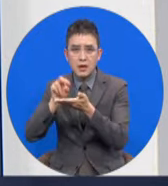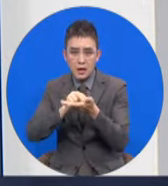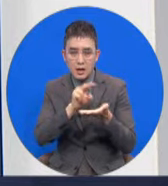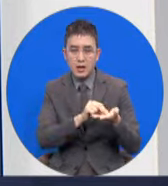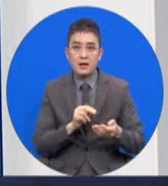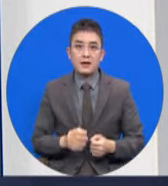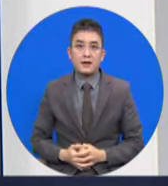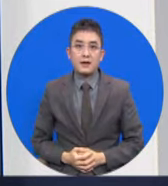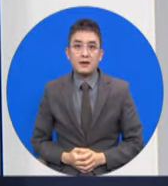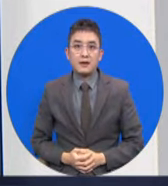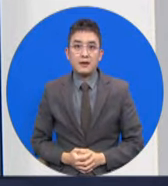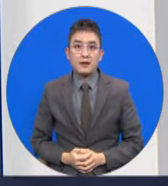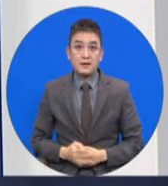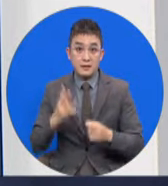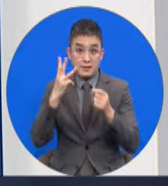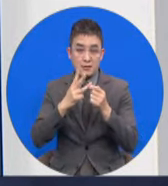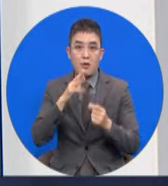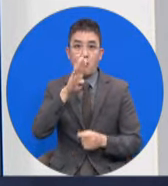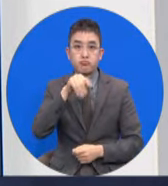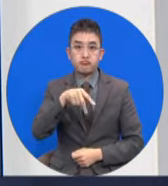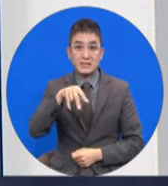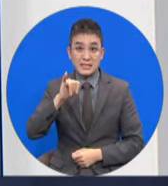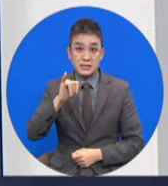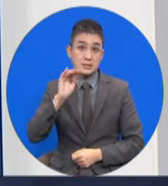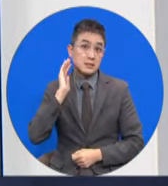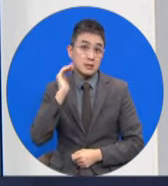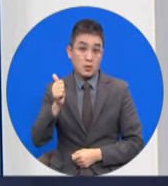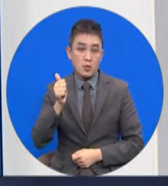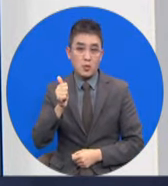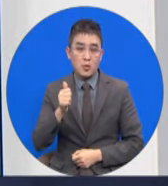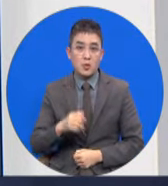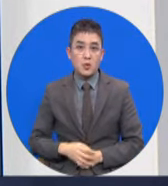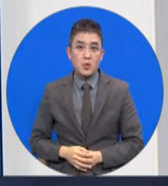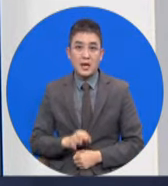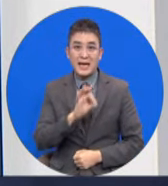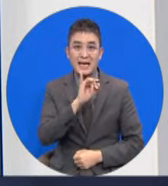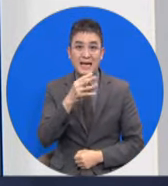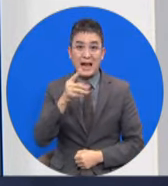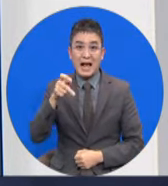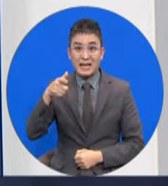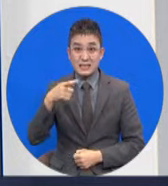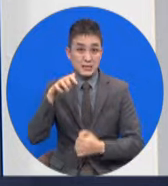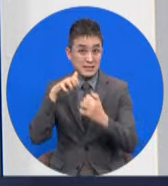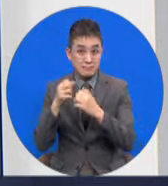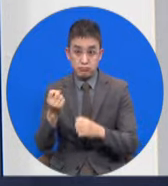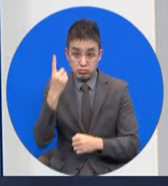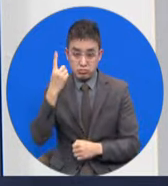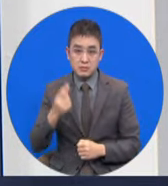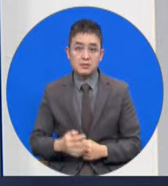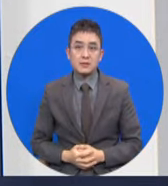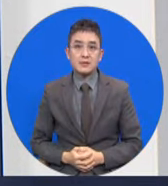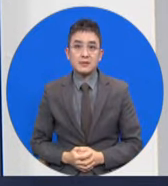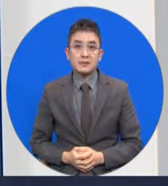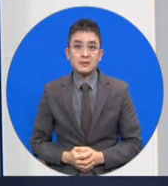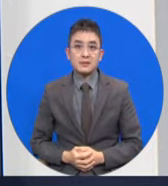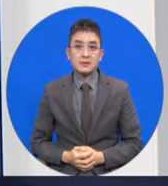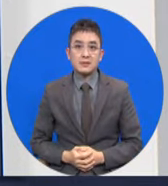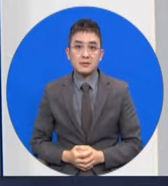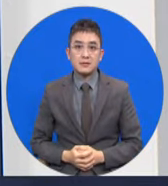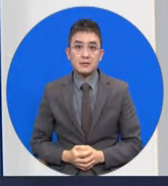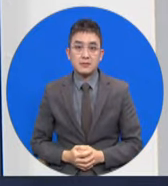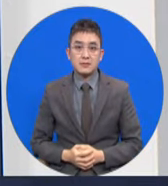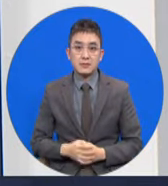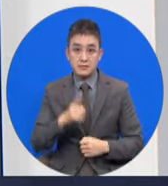세 번째가 이제 부시 대통령 때 이라크 전쟁 때 이런 경우인데 그렇지 않은 경우는 미국 역대 선거에서도 집권 여당이 불리한